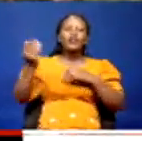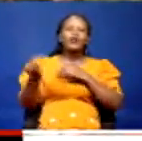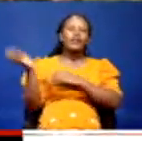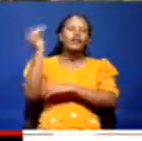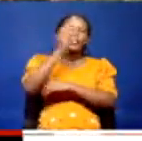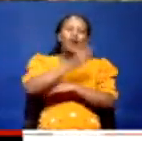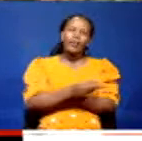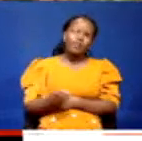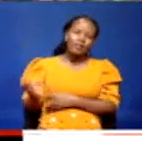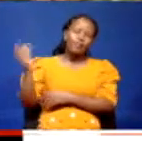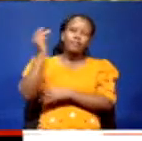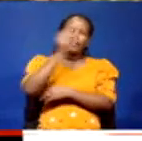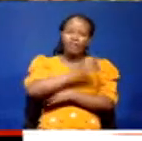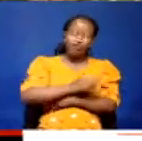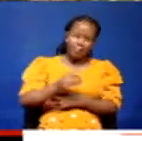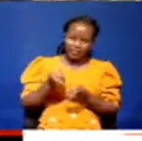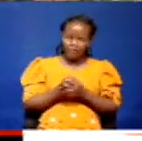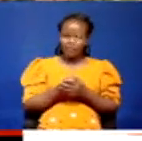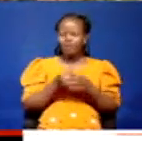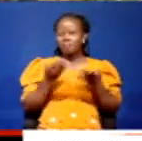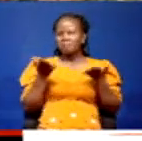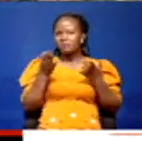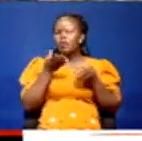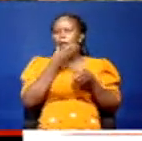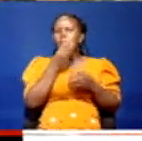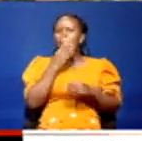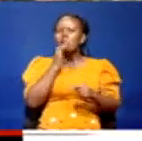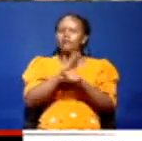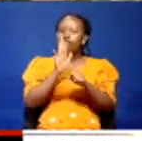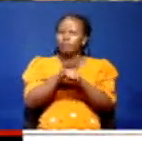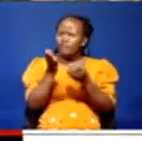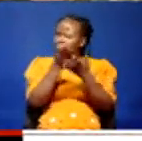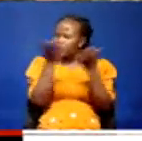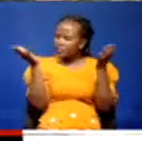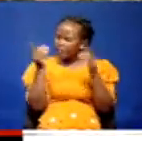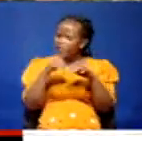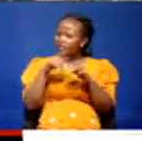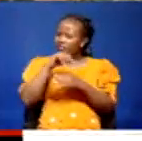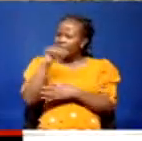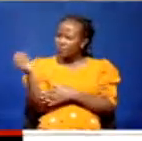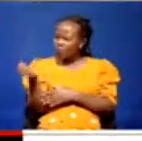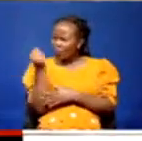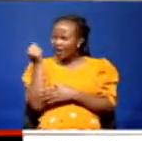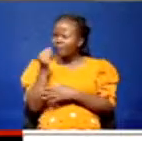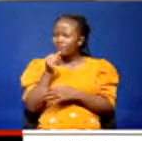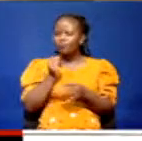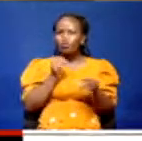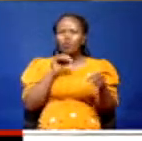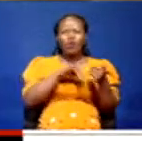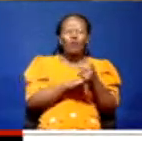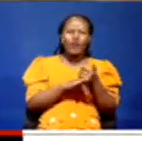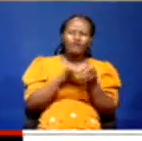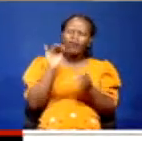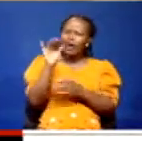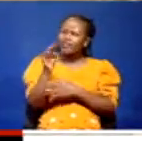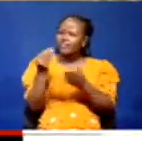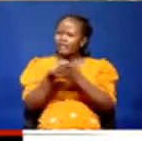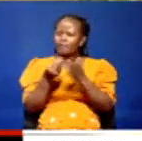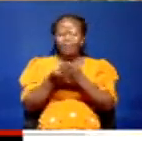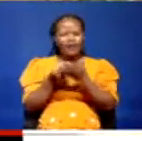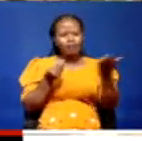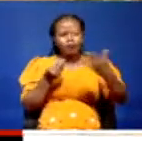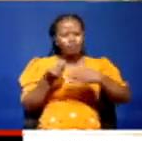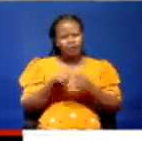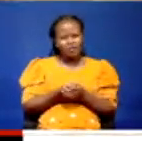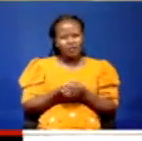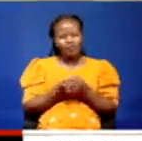hapa. Asubuhi bibi aliitisha pesa asubuhi. Anakwambia mafuta imepanda bei. Anakwambia unga imepanda bei.